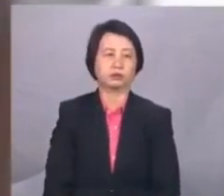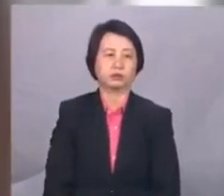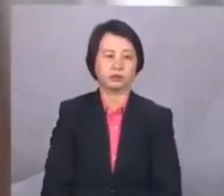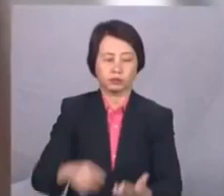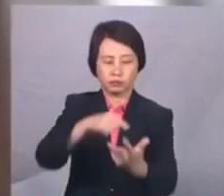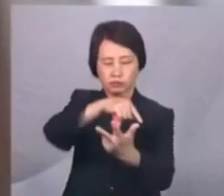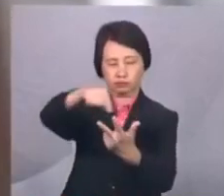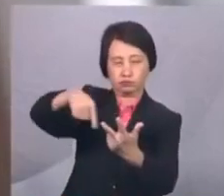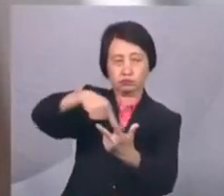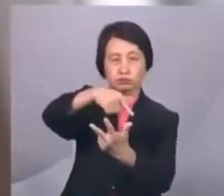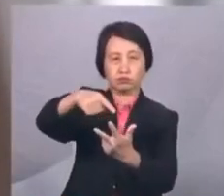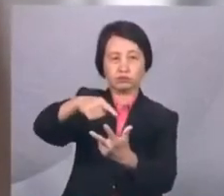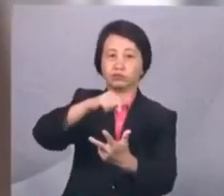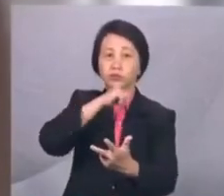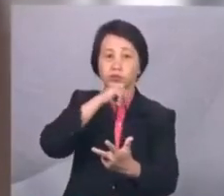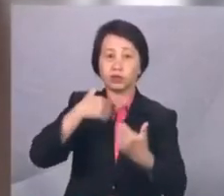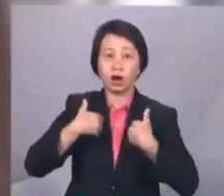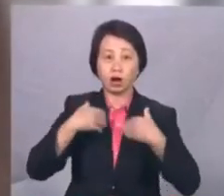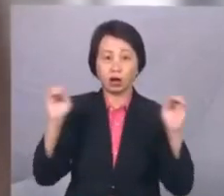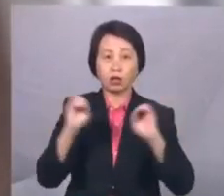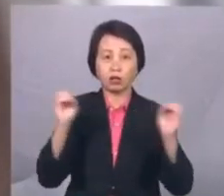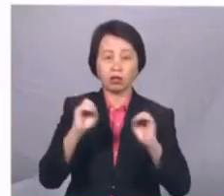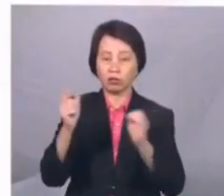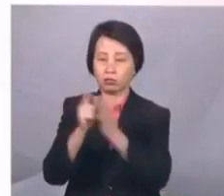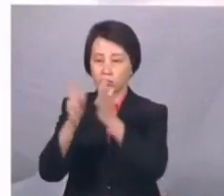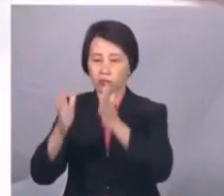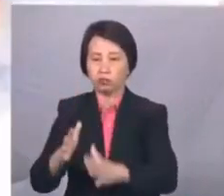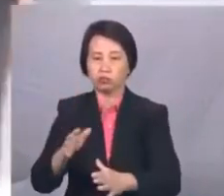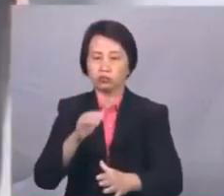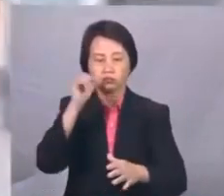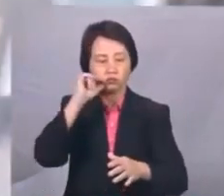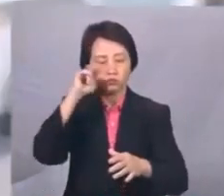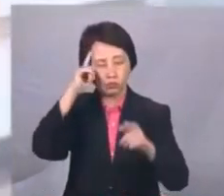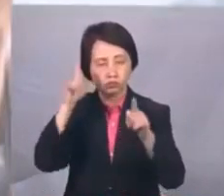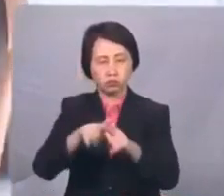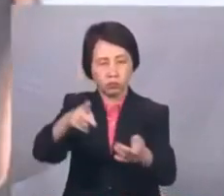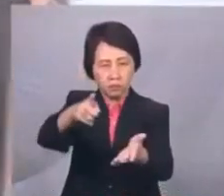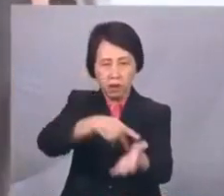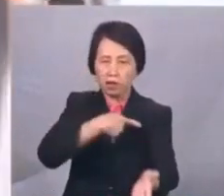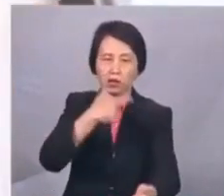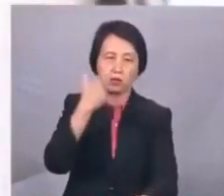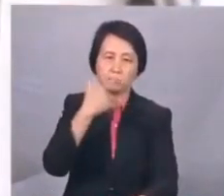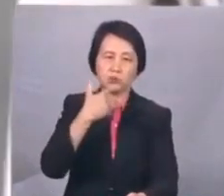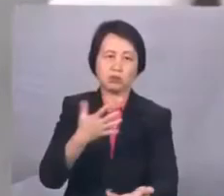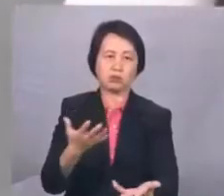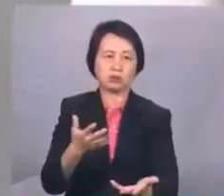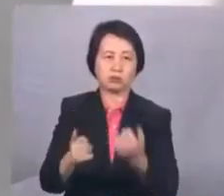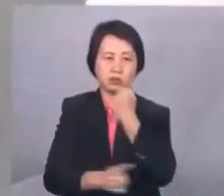kesemua tertuduh yang tidak diwakili peguam bersetuju untuk membayar denda berkenaan